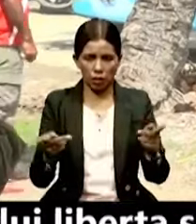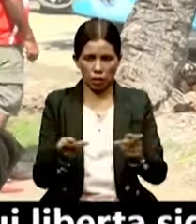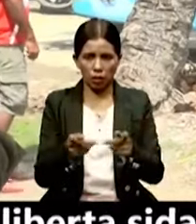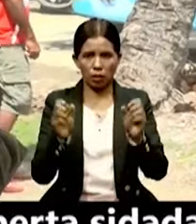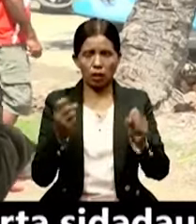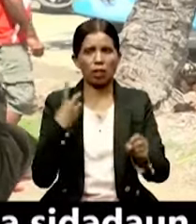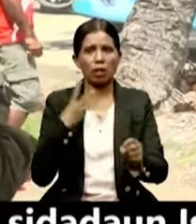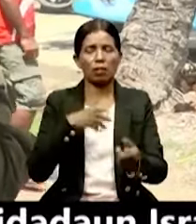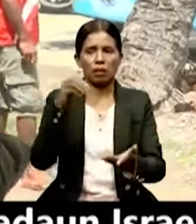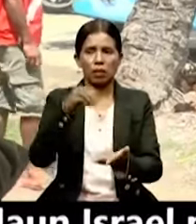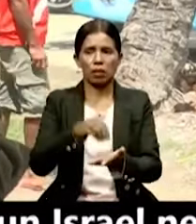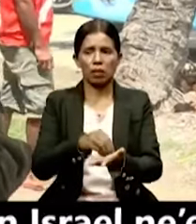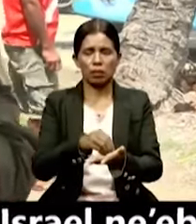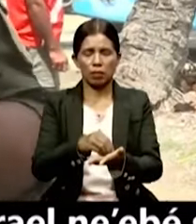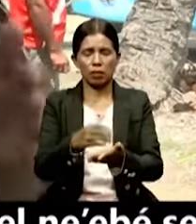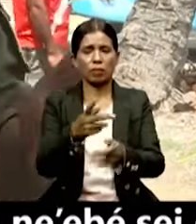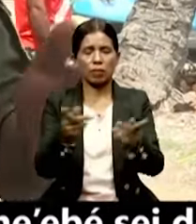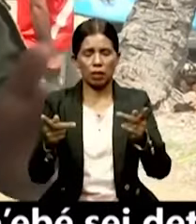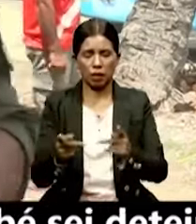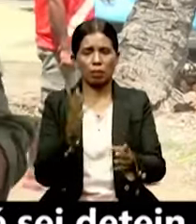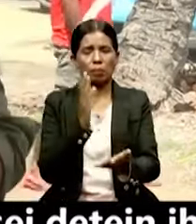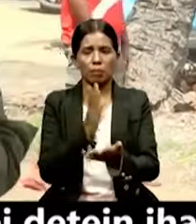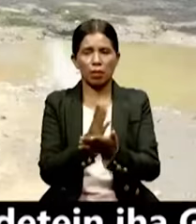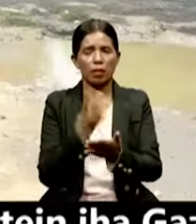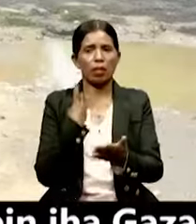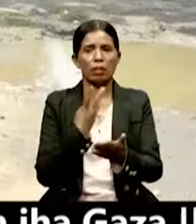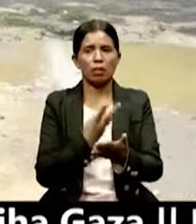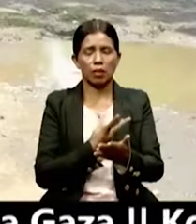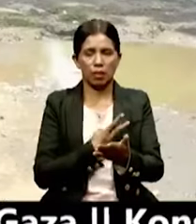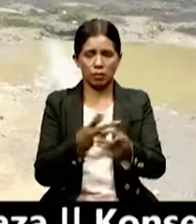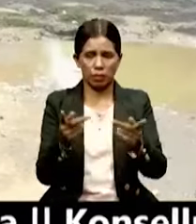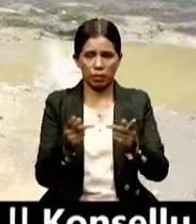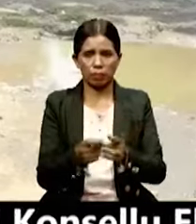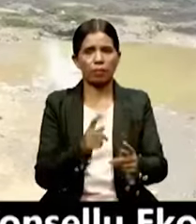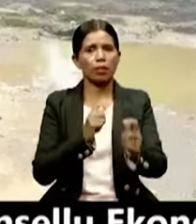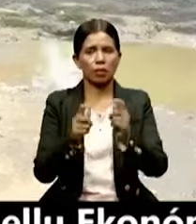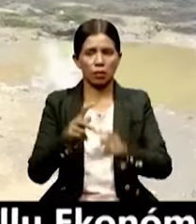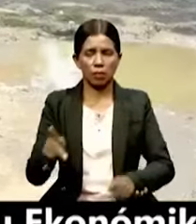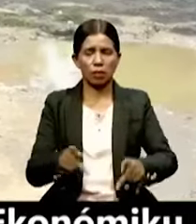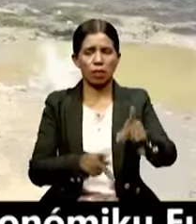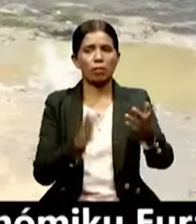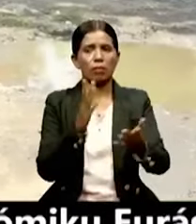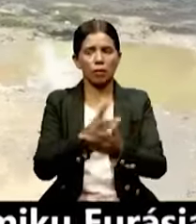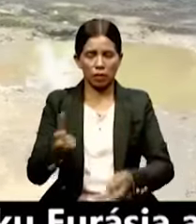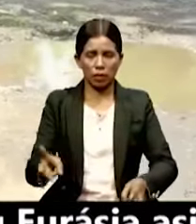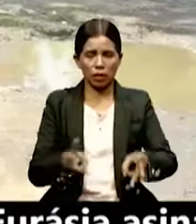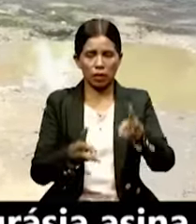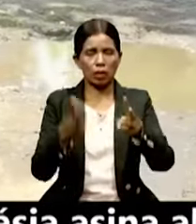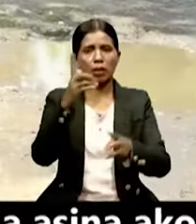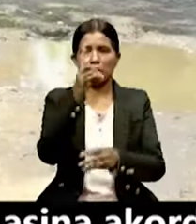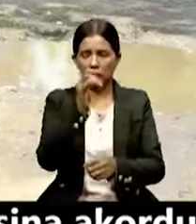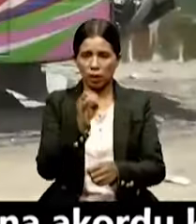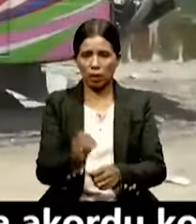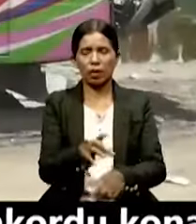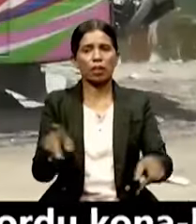kamerese para miatu tau ba terminal ini dan ebema kahaparo aminia kondisau. Durante ne transporte publiko para de tiha estrada ibun iha kapital